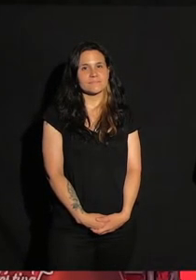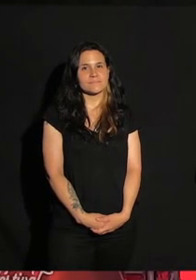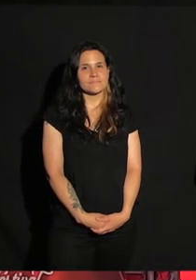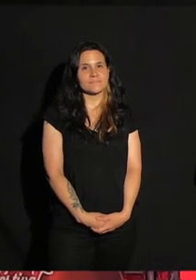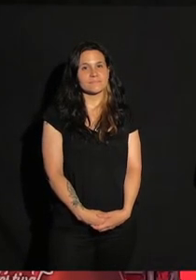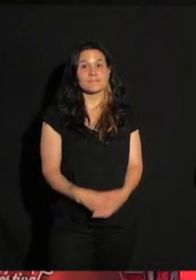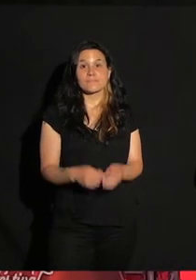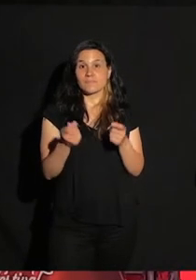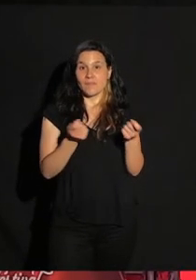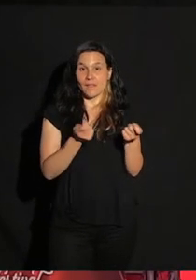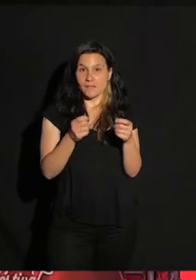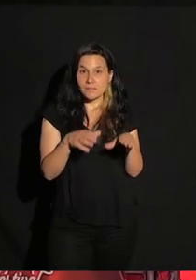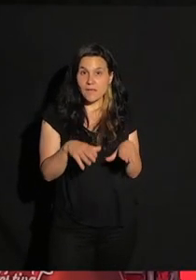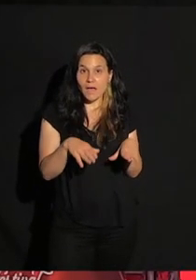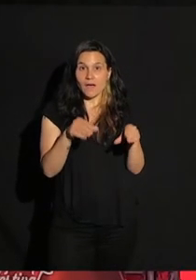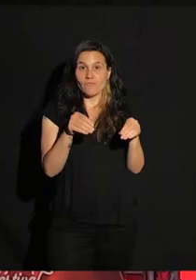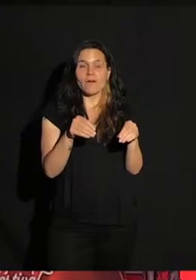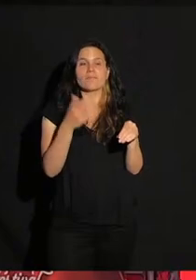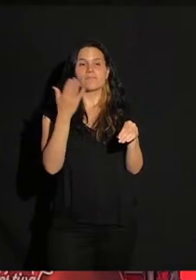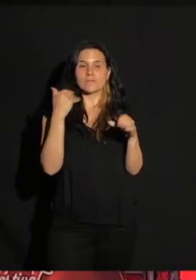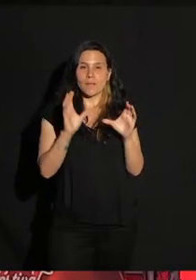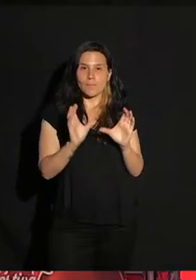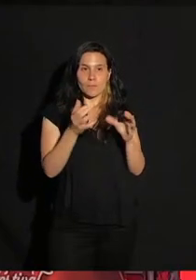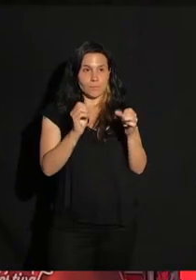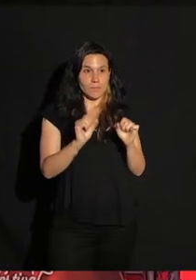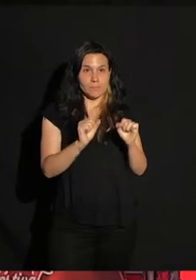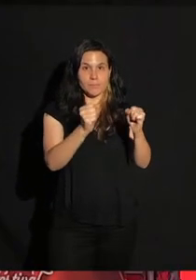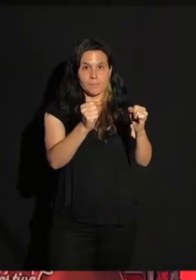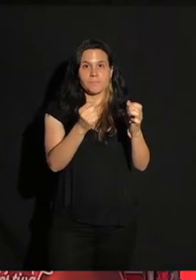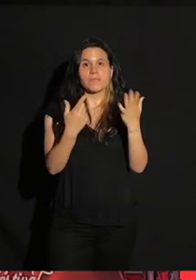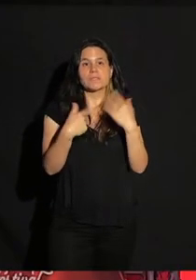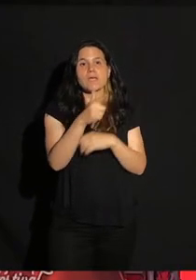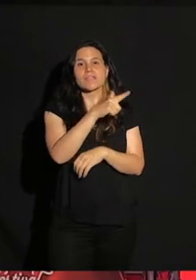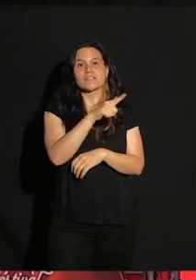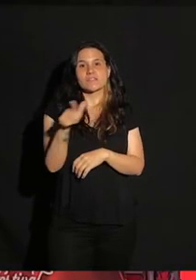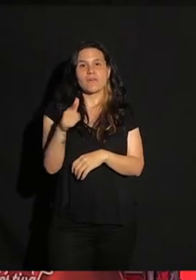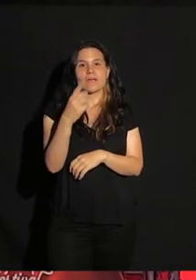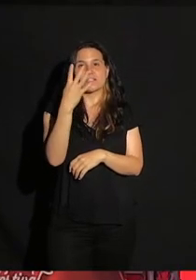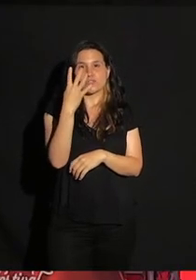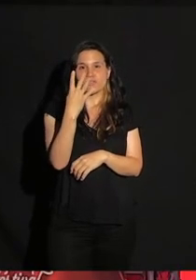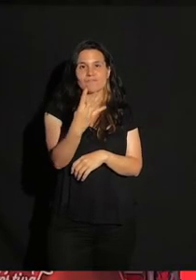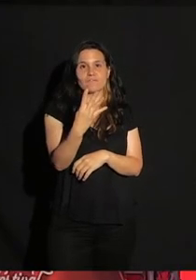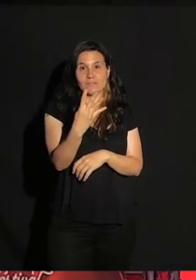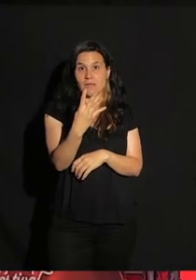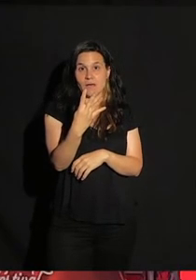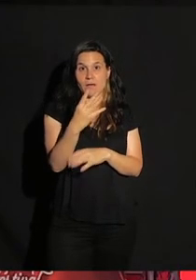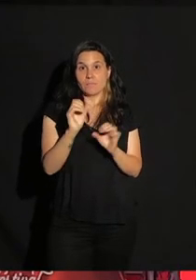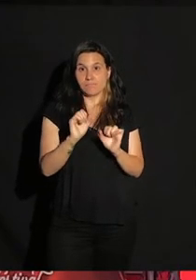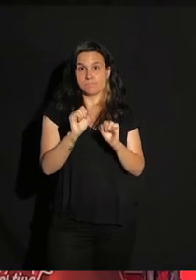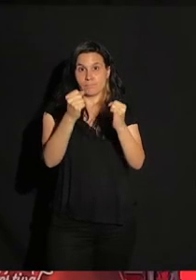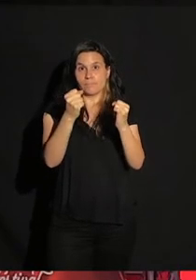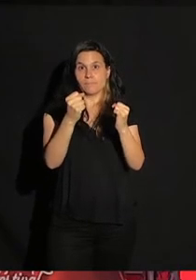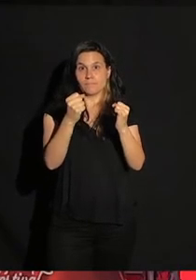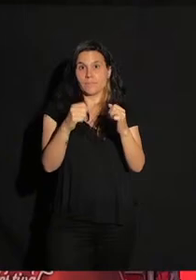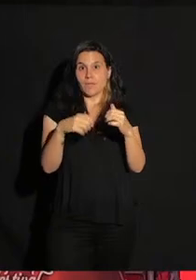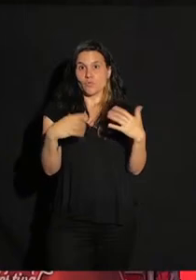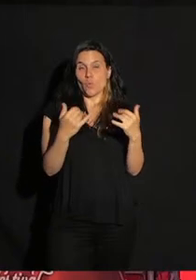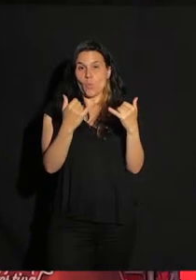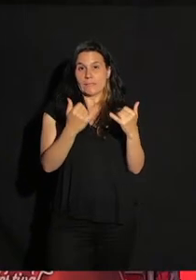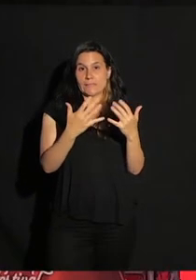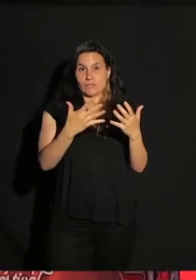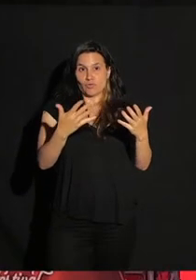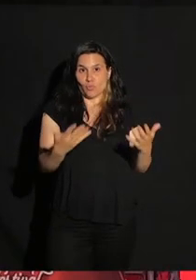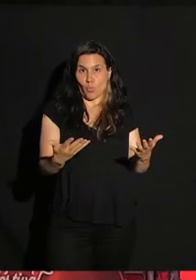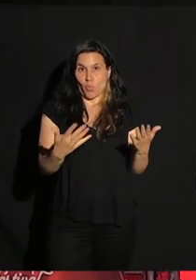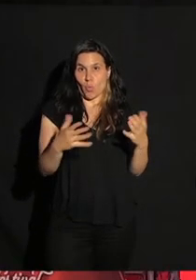Gruppe existiert. Also die Gruppe existiert seit 2004 in der Es ist so Company.